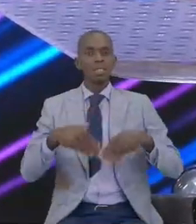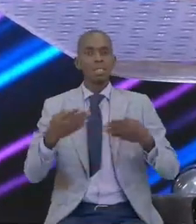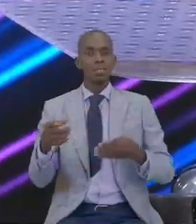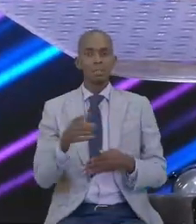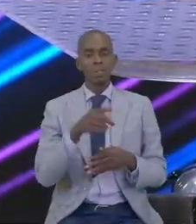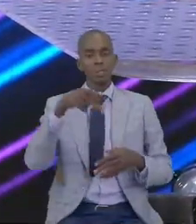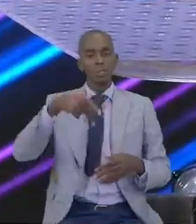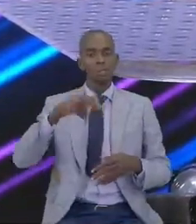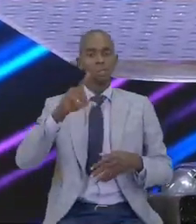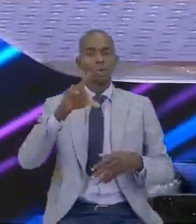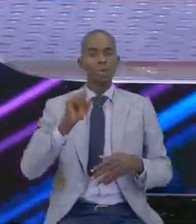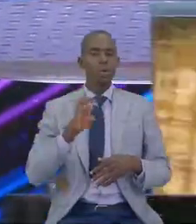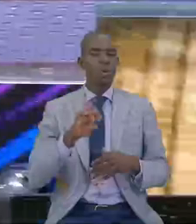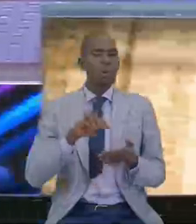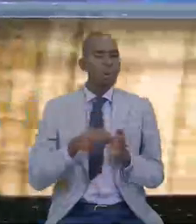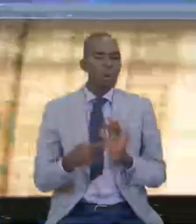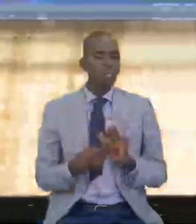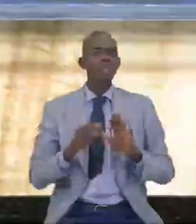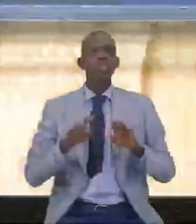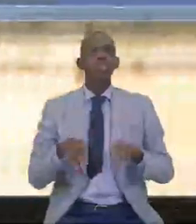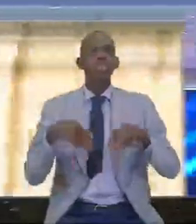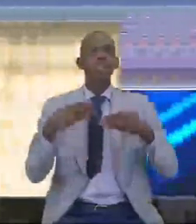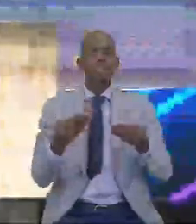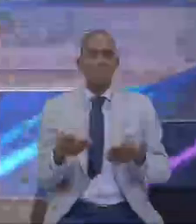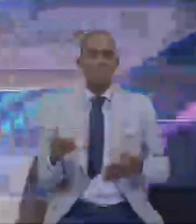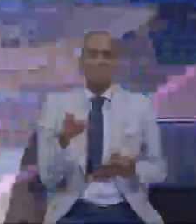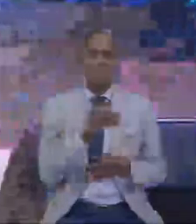Cela veut dire qu'il leur donnait des légumes,